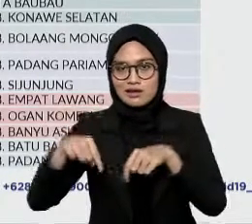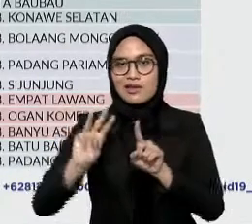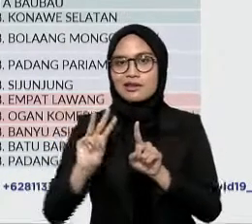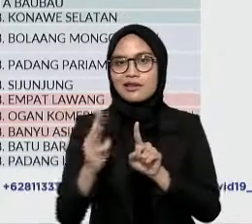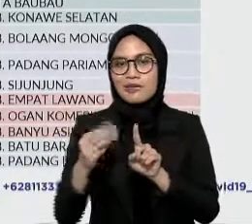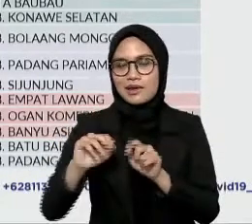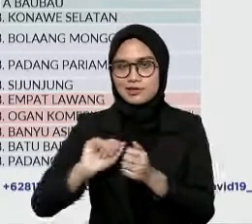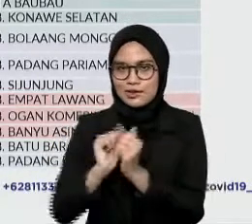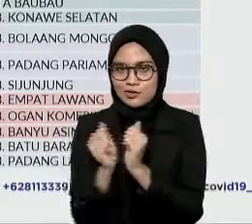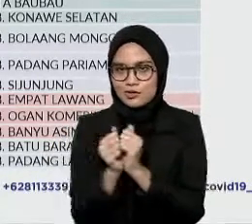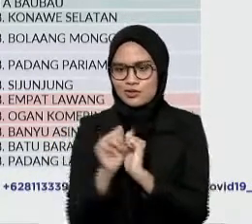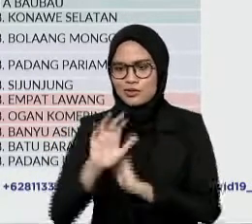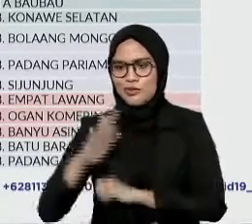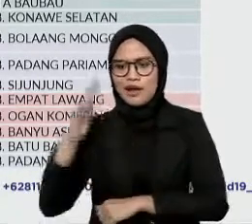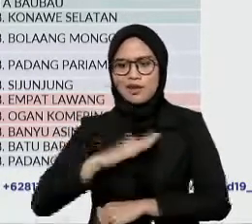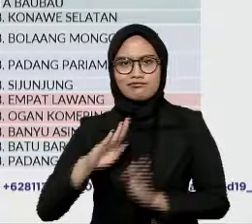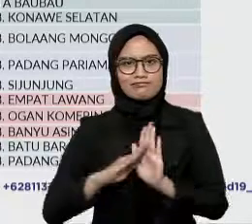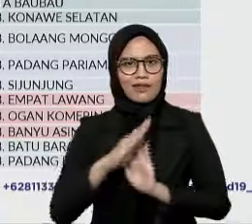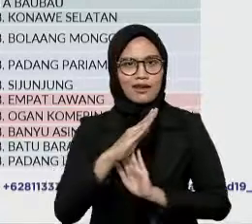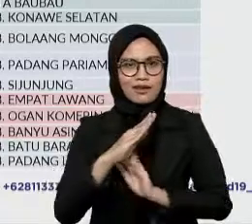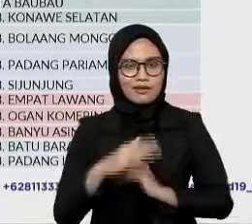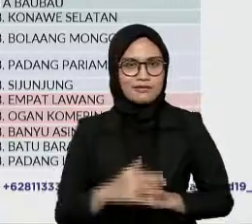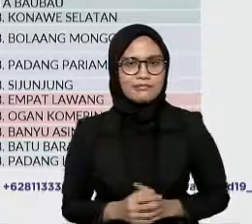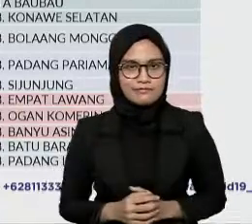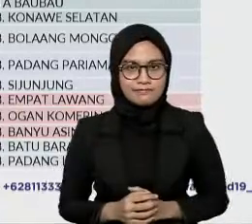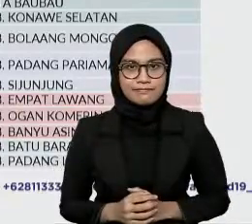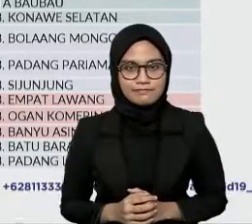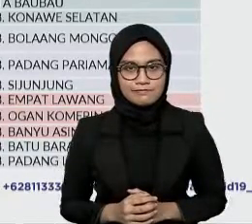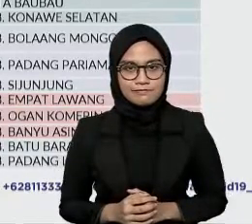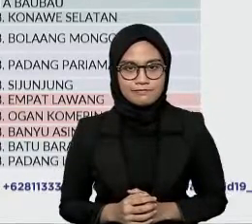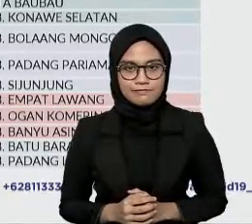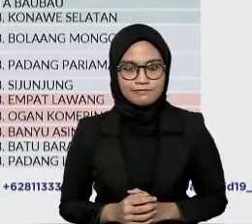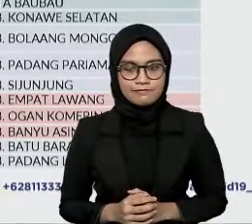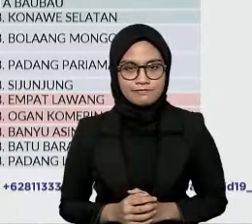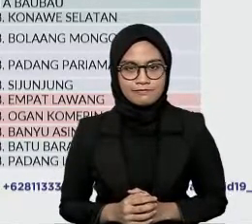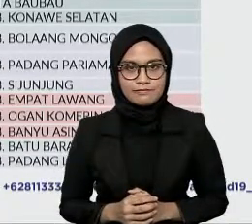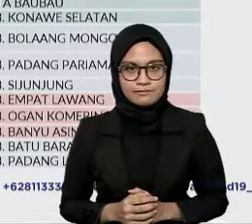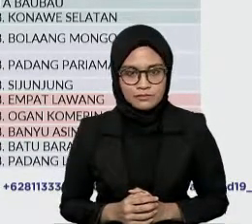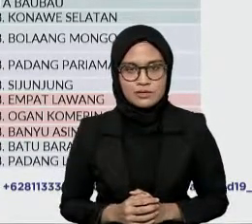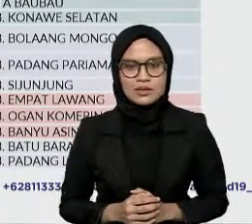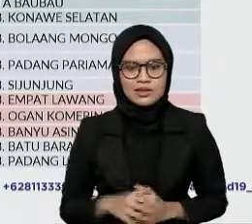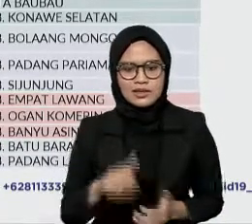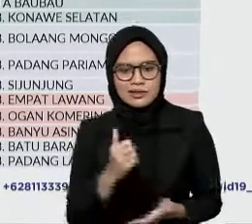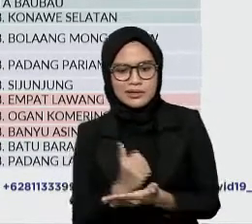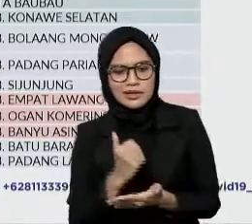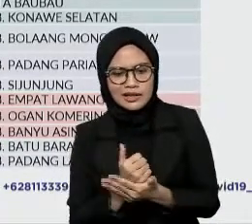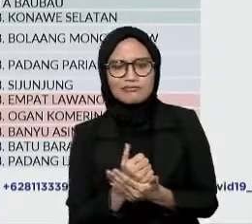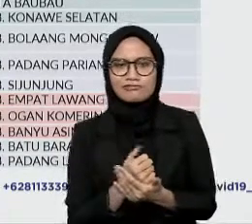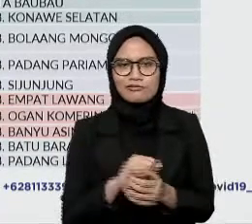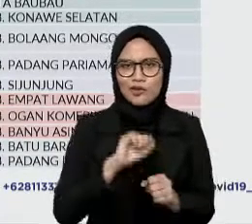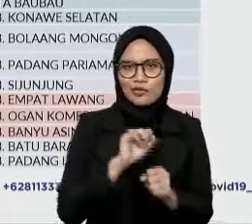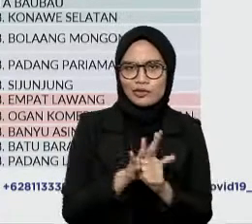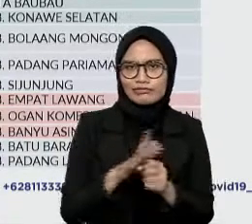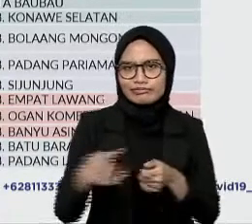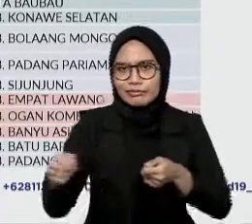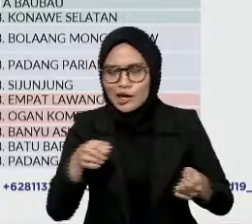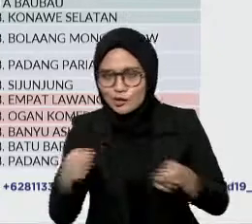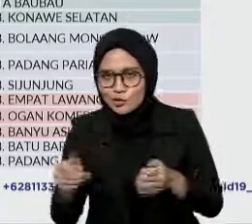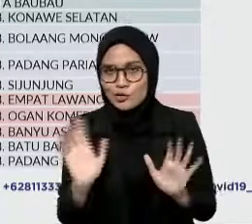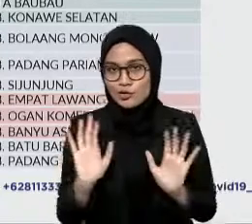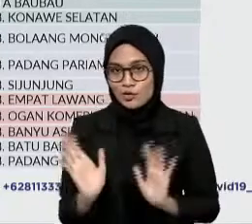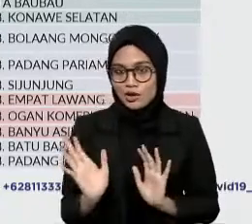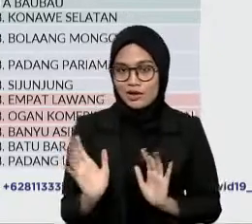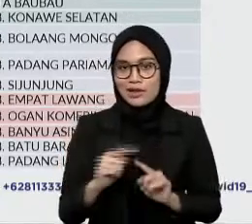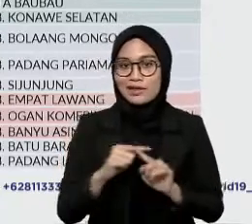5 hari. Sementara itu, meskipun perkembangan kasus dinilai cukup baik, angka reproduksi efektif